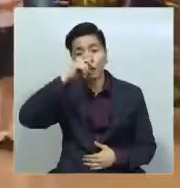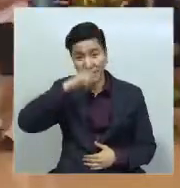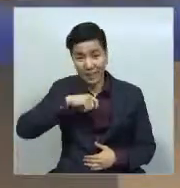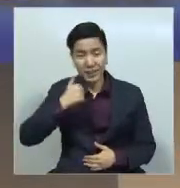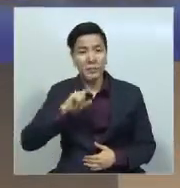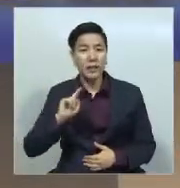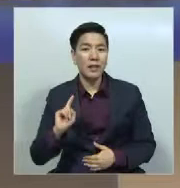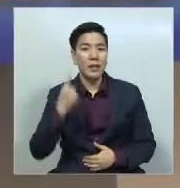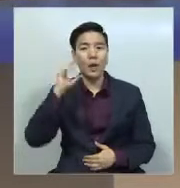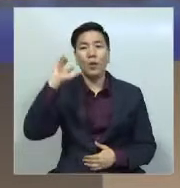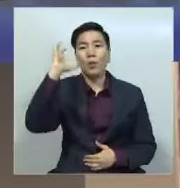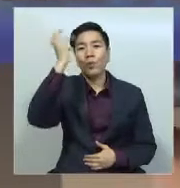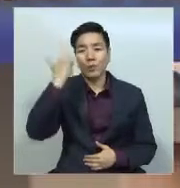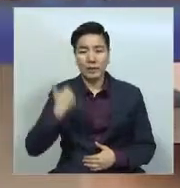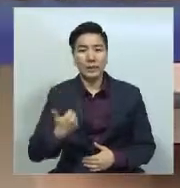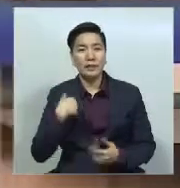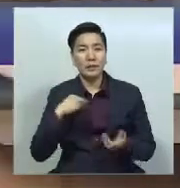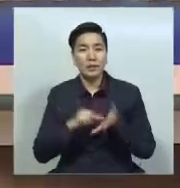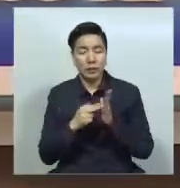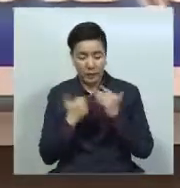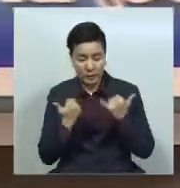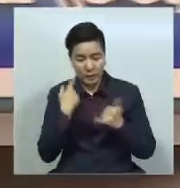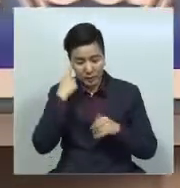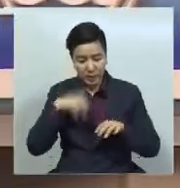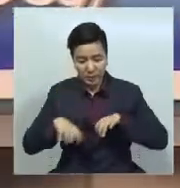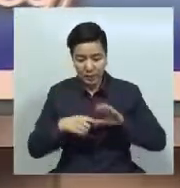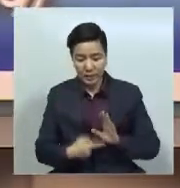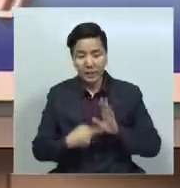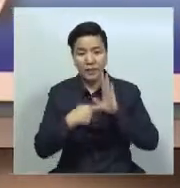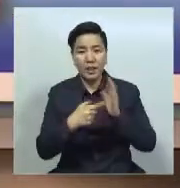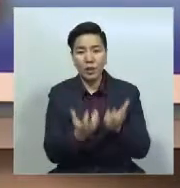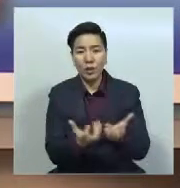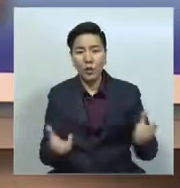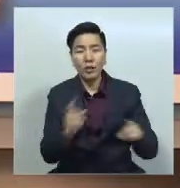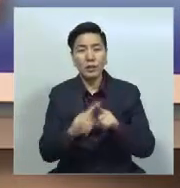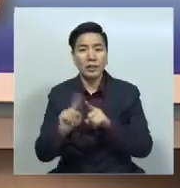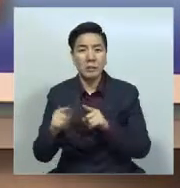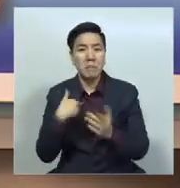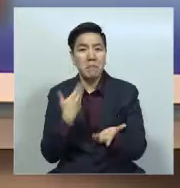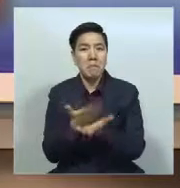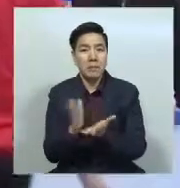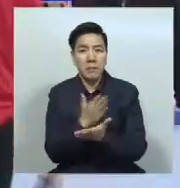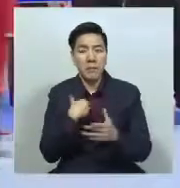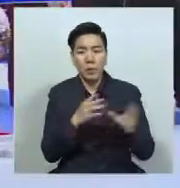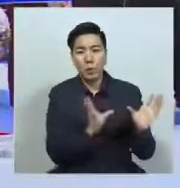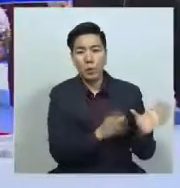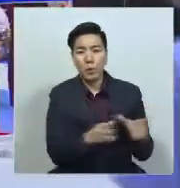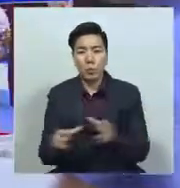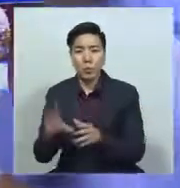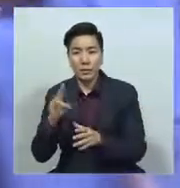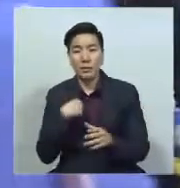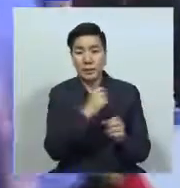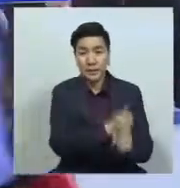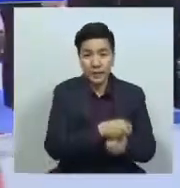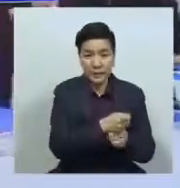และยังถือเป็นครั้งแรกของโลกด้วยค่ะส่วนการจัดแสดงผลงานสิ่งประดิษฐ์นะคะก็แบ่งออกเป็น7กลุ่มมีทั้งด้าน